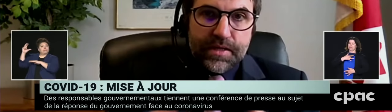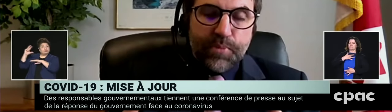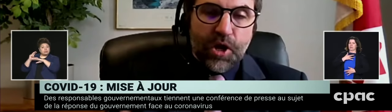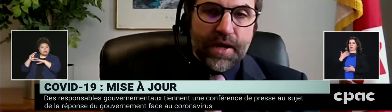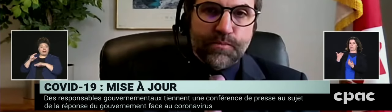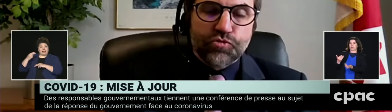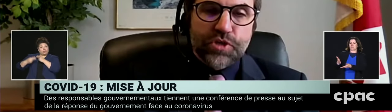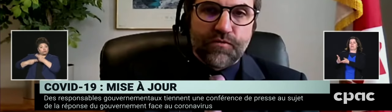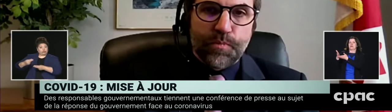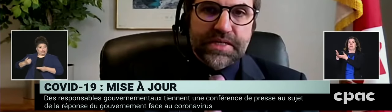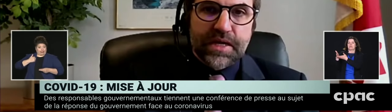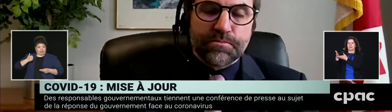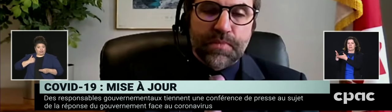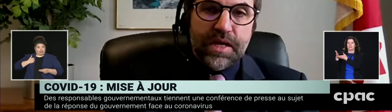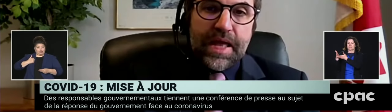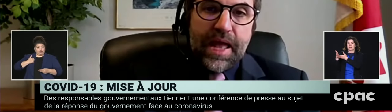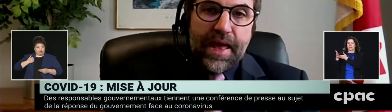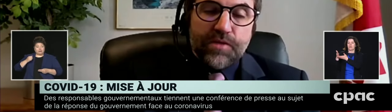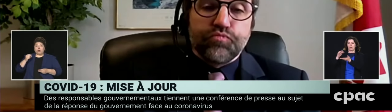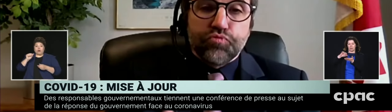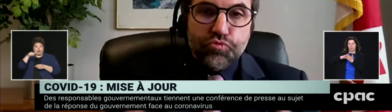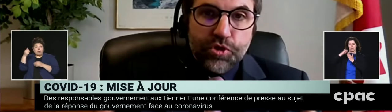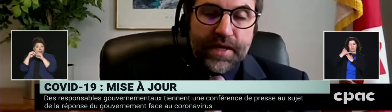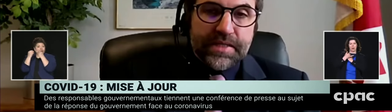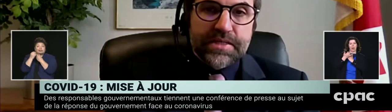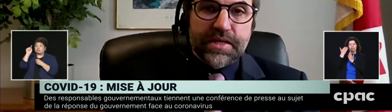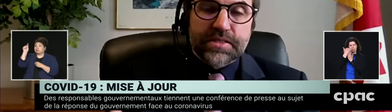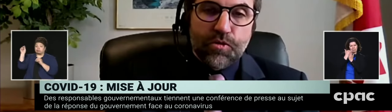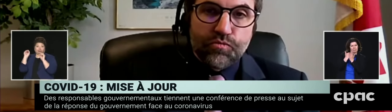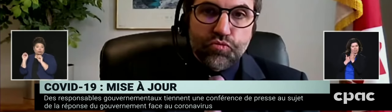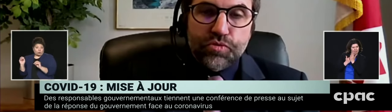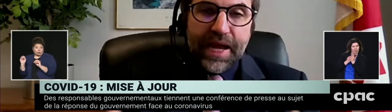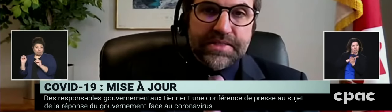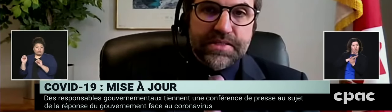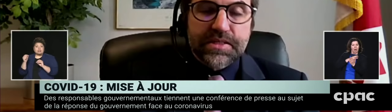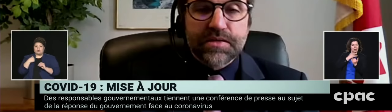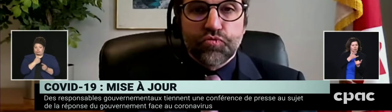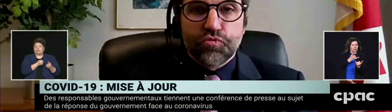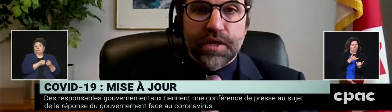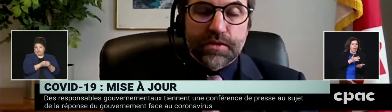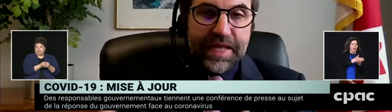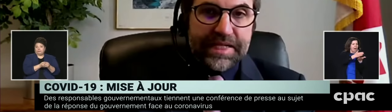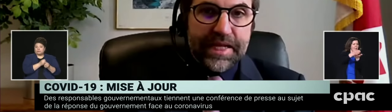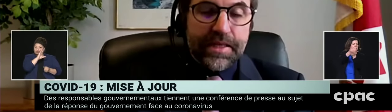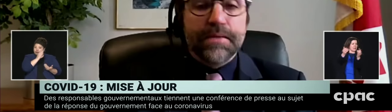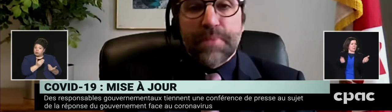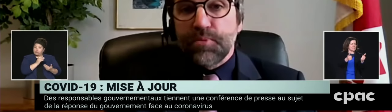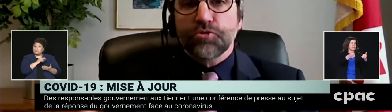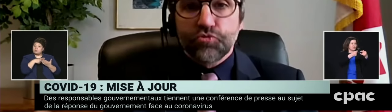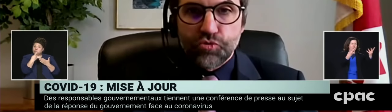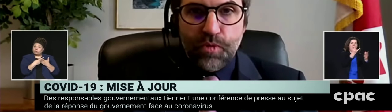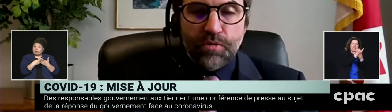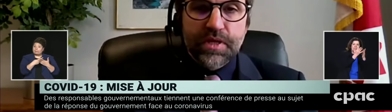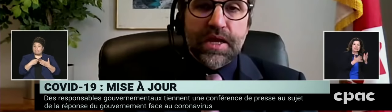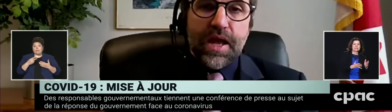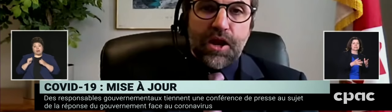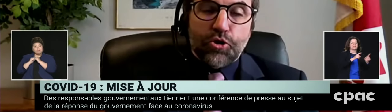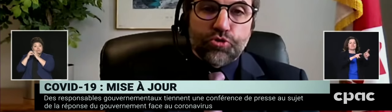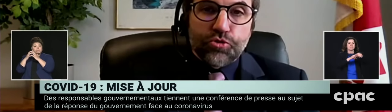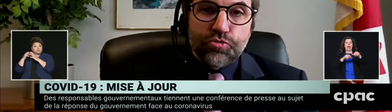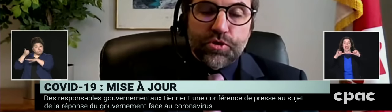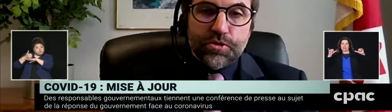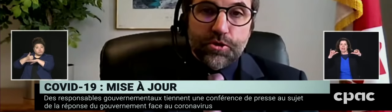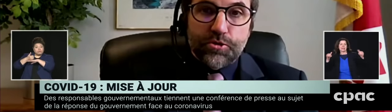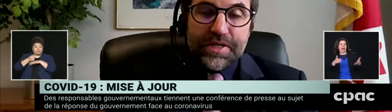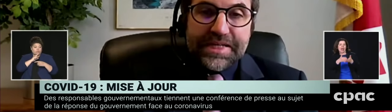programmes que nous avons présentement aident beaucoup d'organisations, beaucoup d'artistes et beaucoup d'athlètes, mais pas tout le monde. Alors,